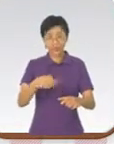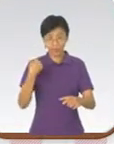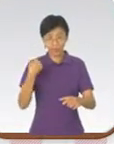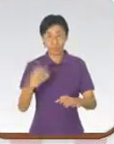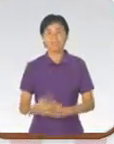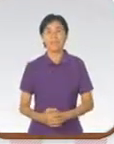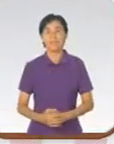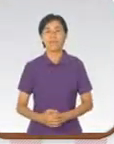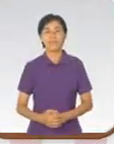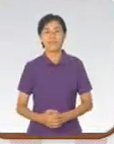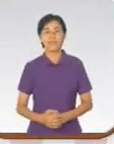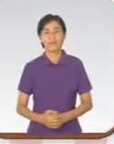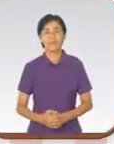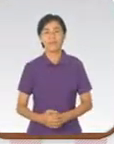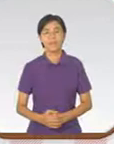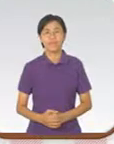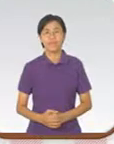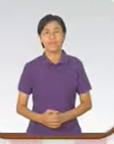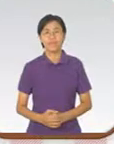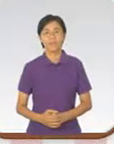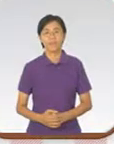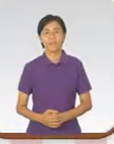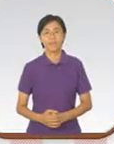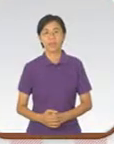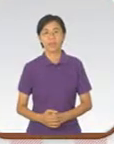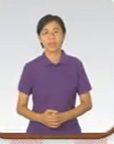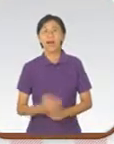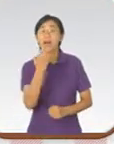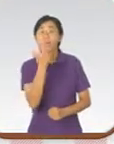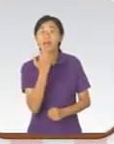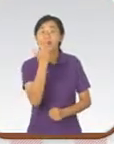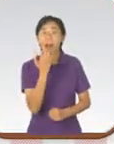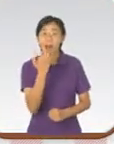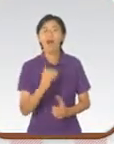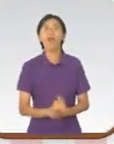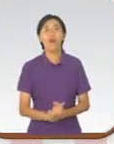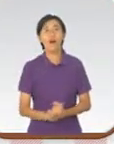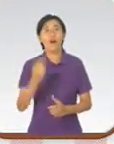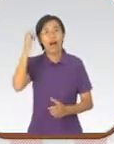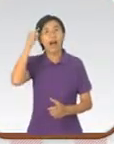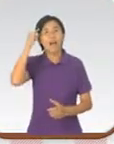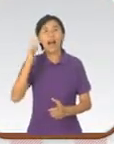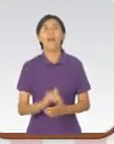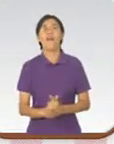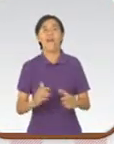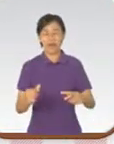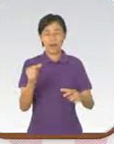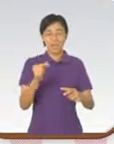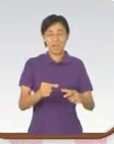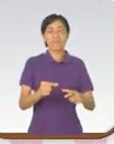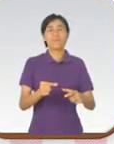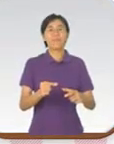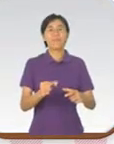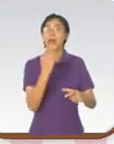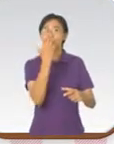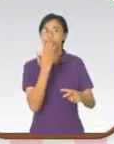นะคะ นี่คือ เนื่องจากเขาเป็นเผือกเราก็ต้องให้รู้ว่าเขาเป็นเผือกใช่ไหม นี่ Japanese style เลย